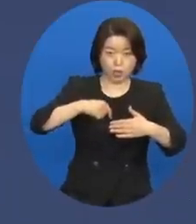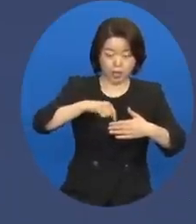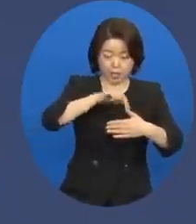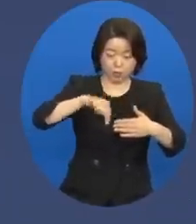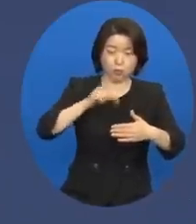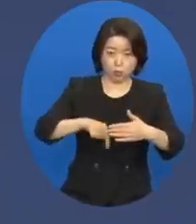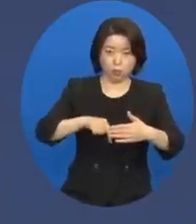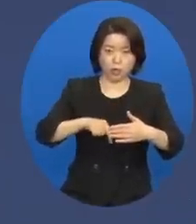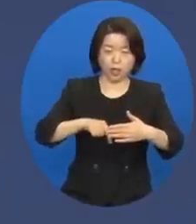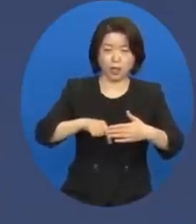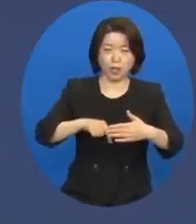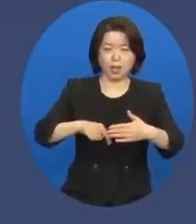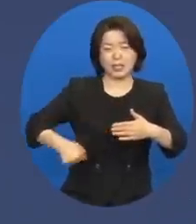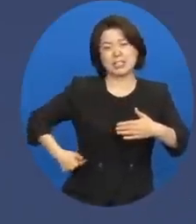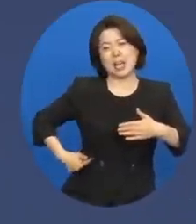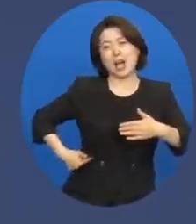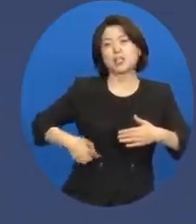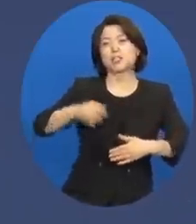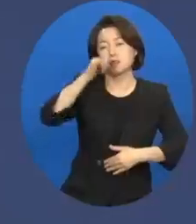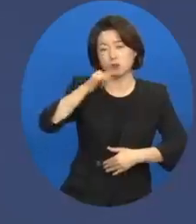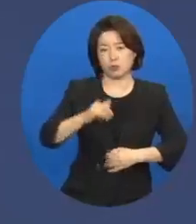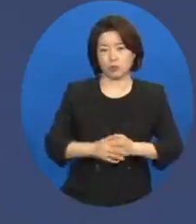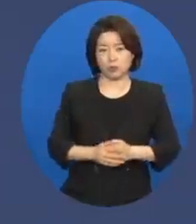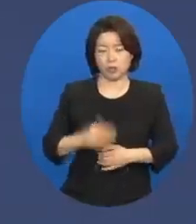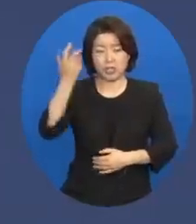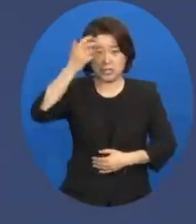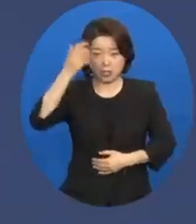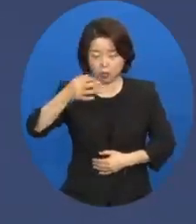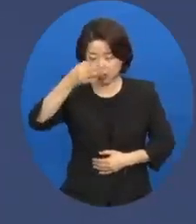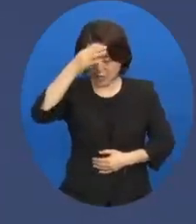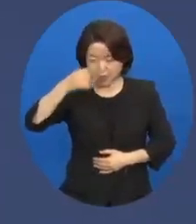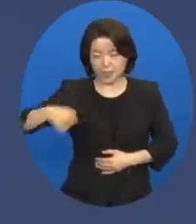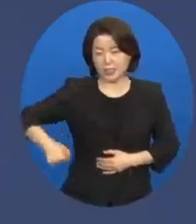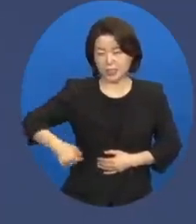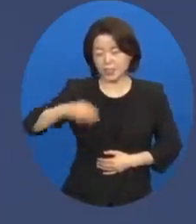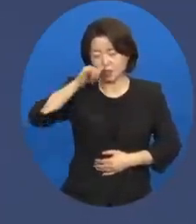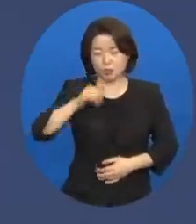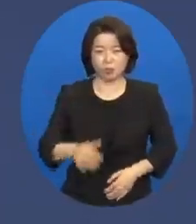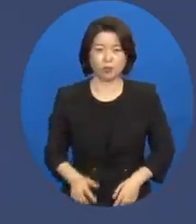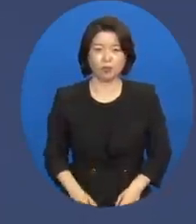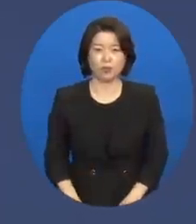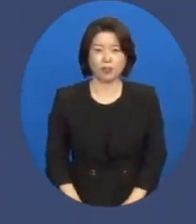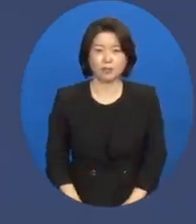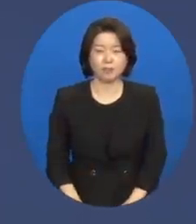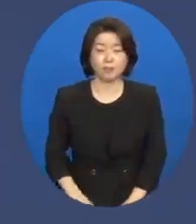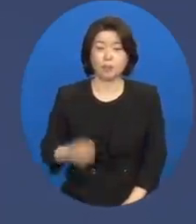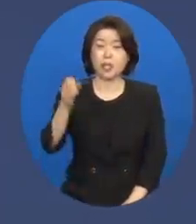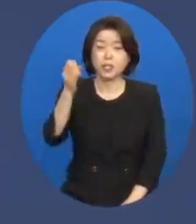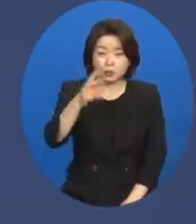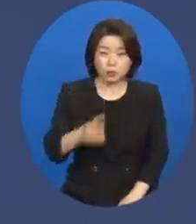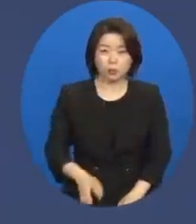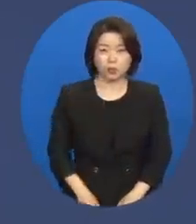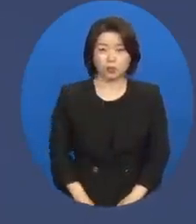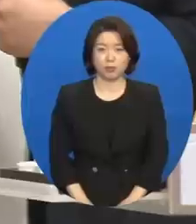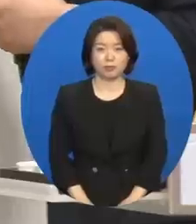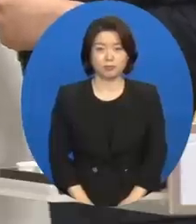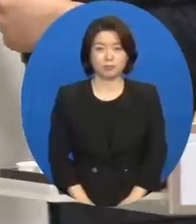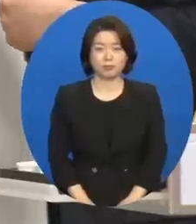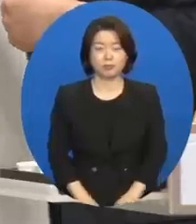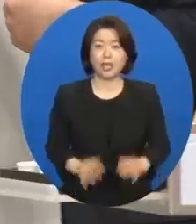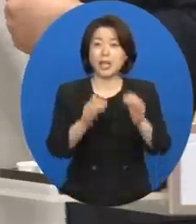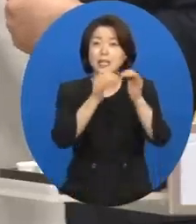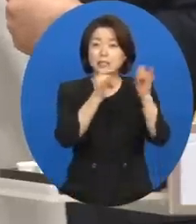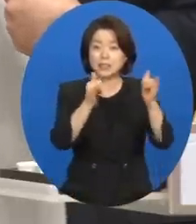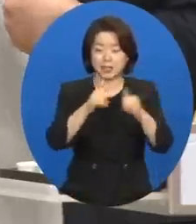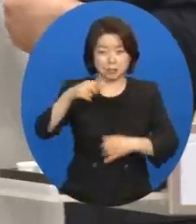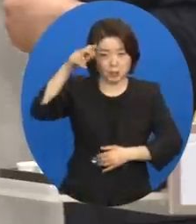중심에, 그 우리의 양심 기능과 영혼의 기능이 그렇게 한다고 말씀하는 거예요. 그리고 그래서 사람은